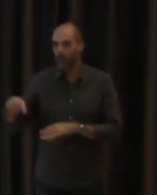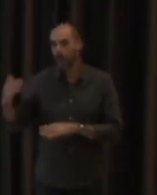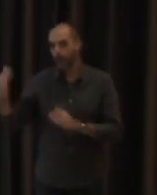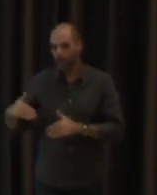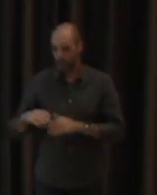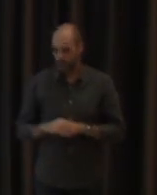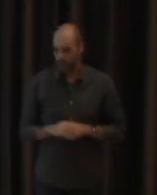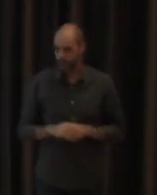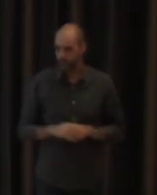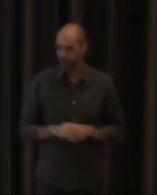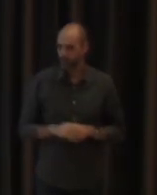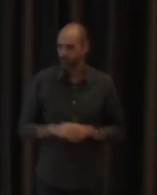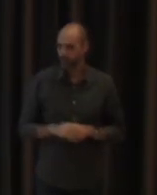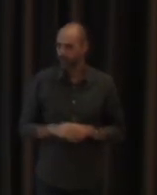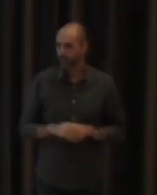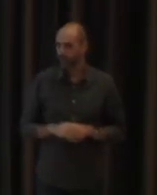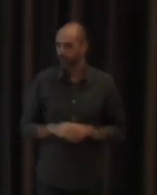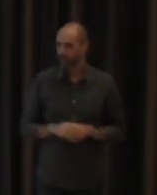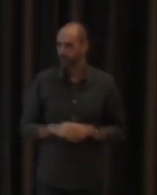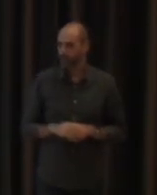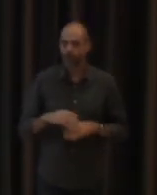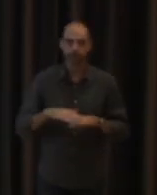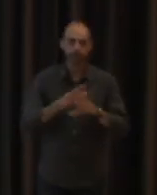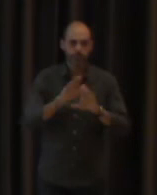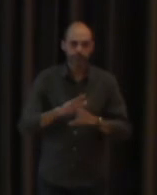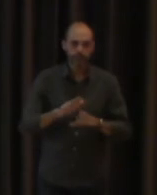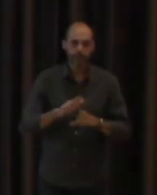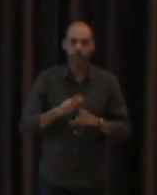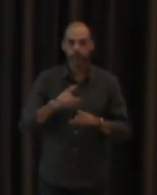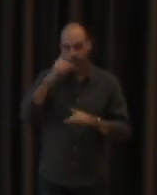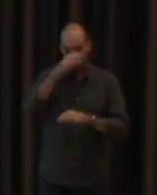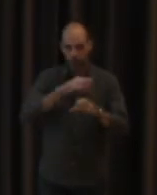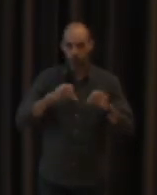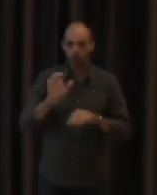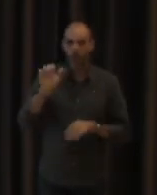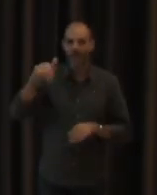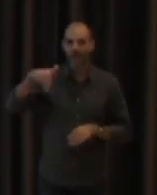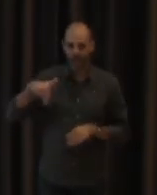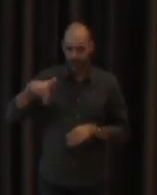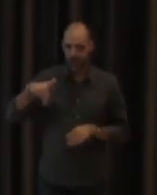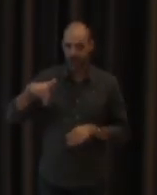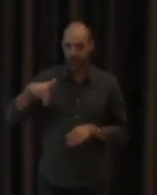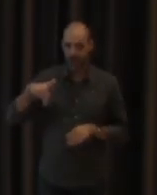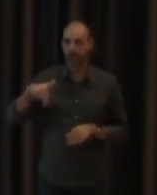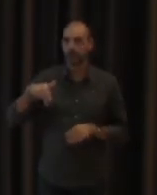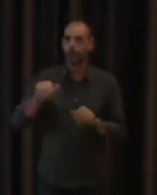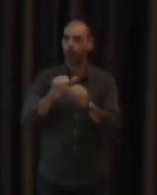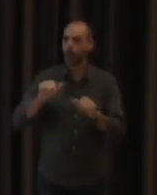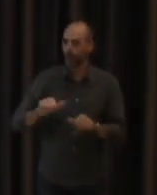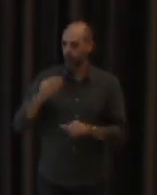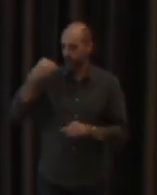les propietats díctiques. I per acabar, el pronom en i la representació anafòrica del complement del